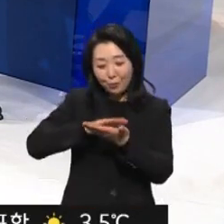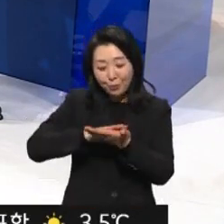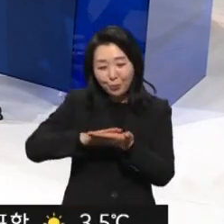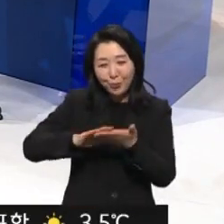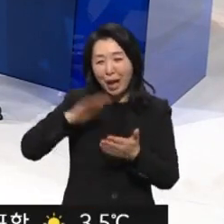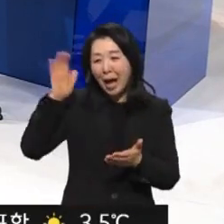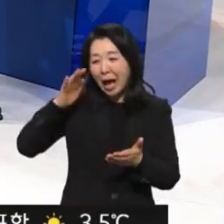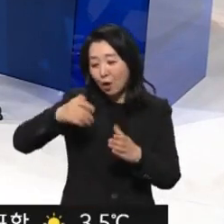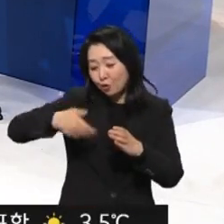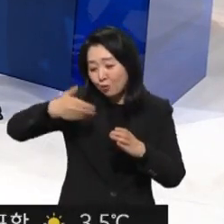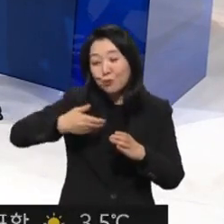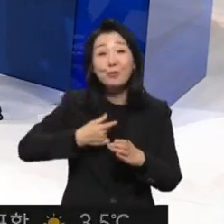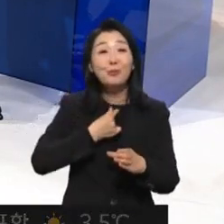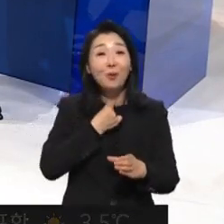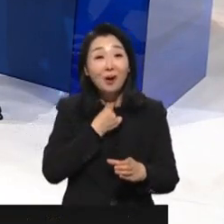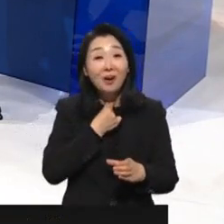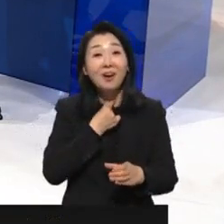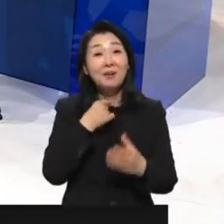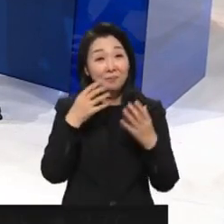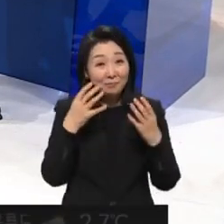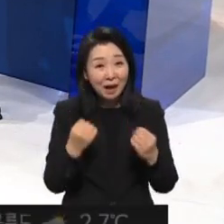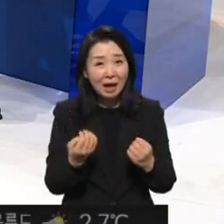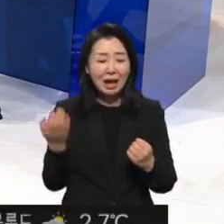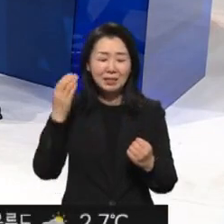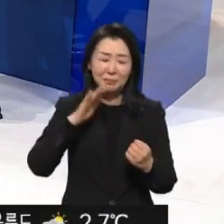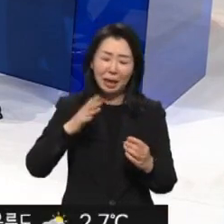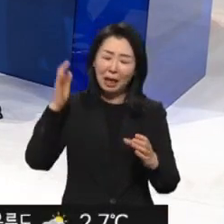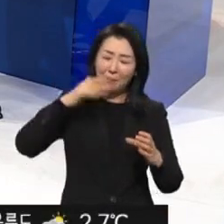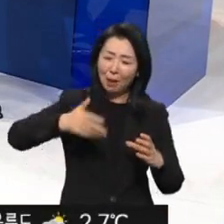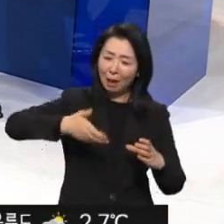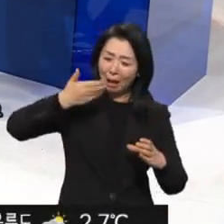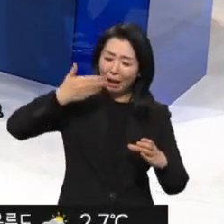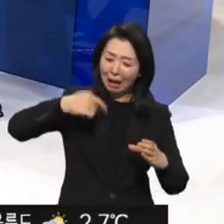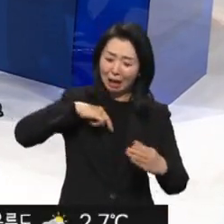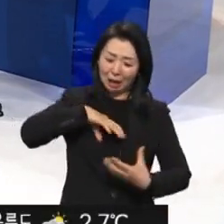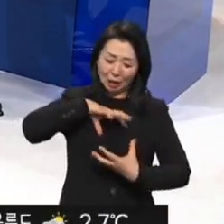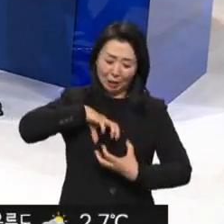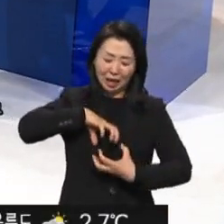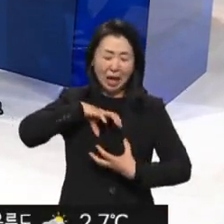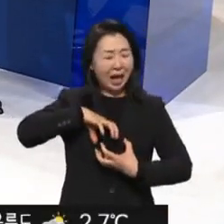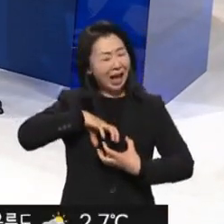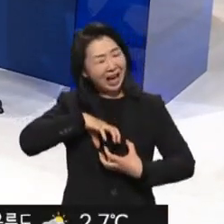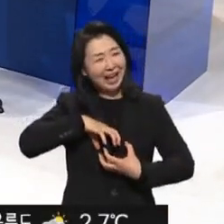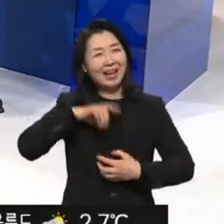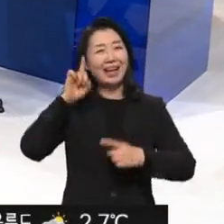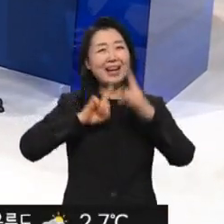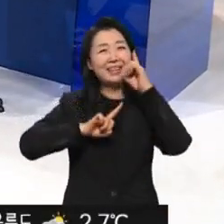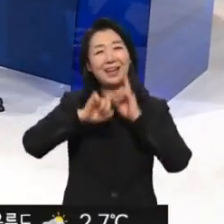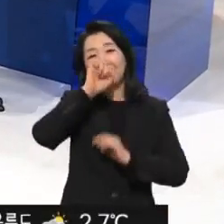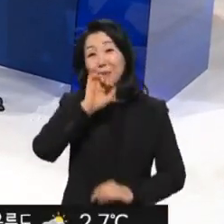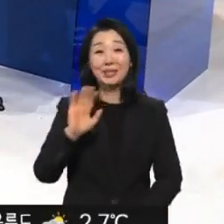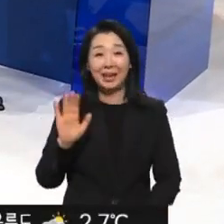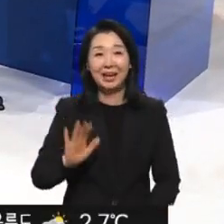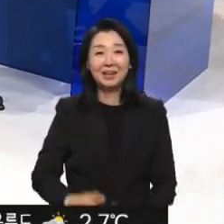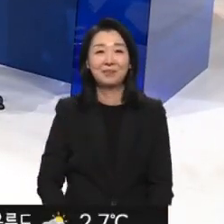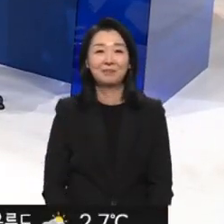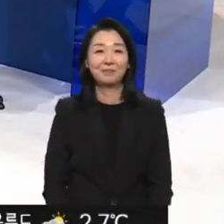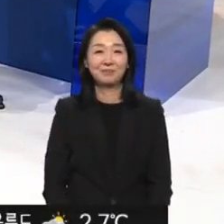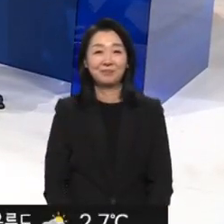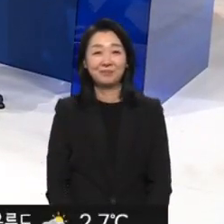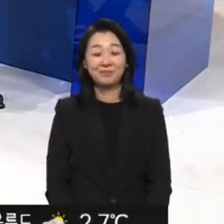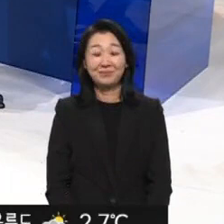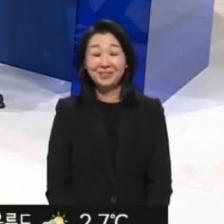국물을 찾으시는 분들도 많으실 텐데요. 그런데 이렇게 자극적인 음식은 오히려 위벽에 손상을 주기 때문에 안